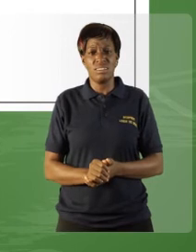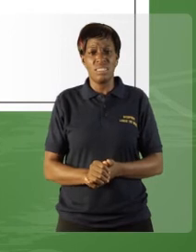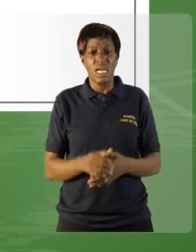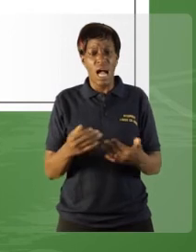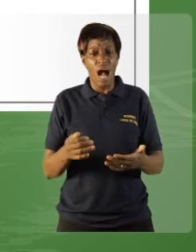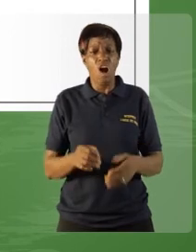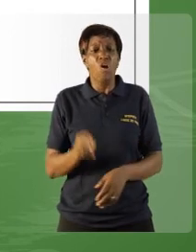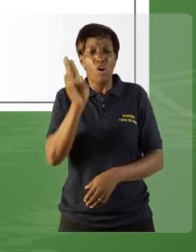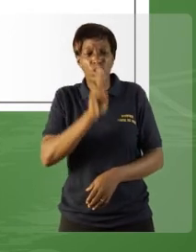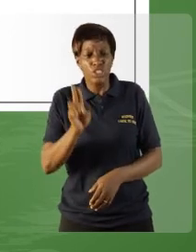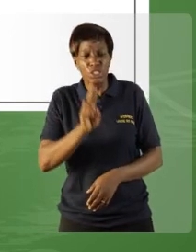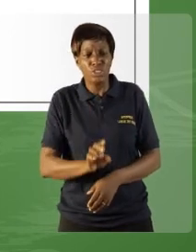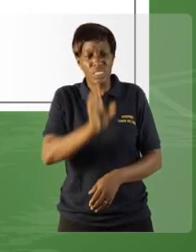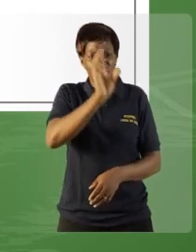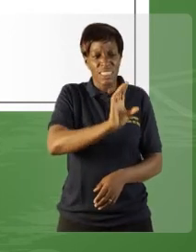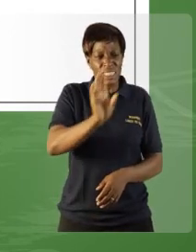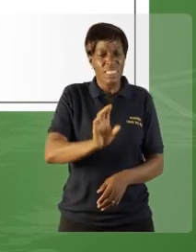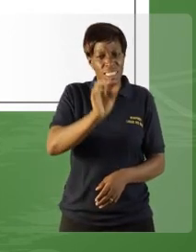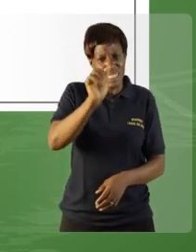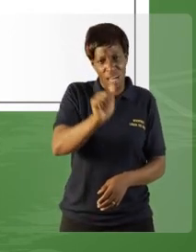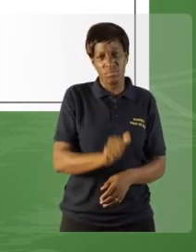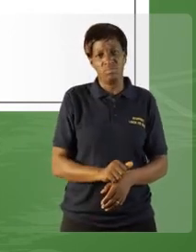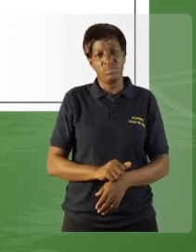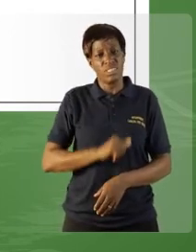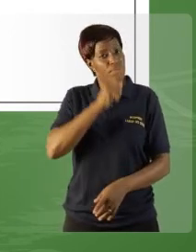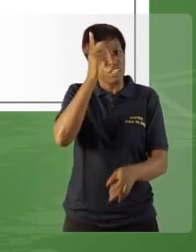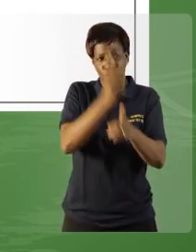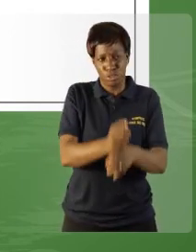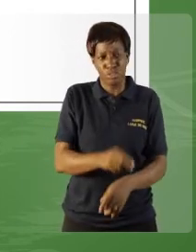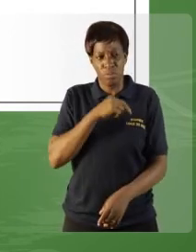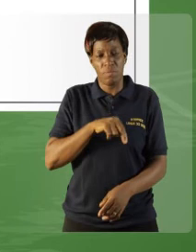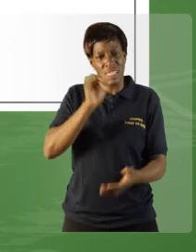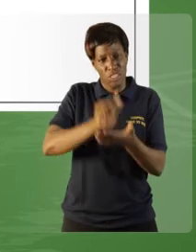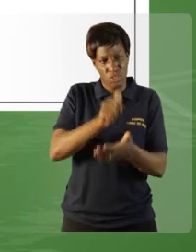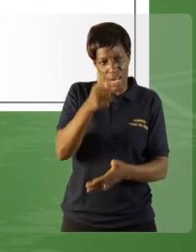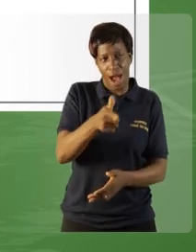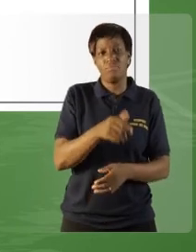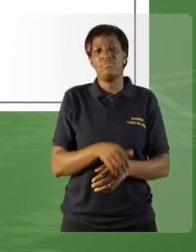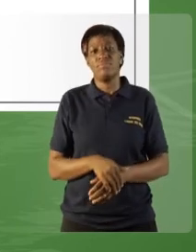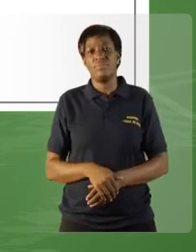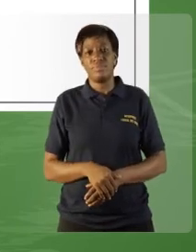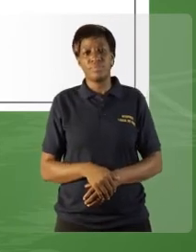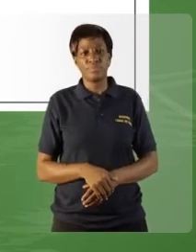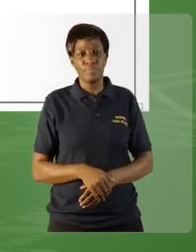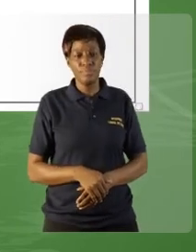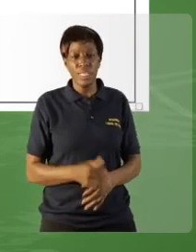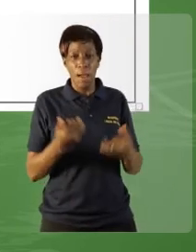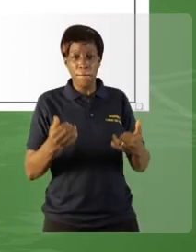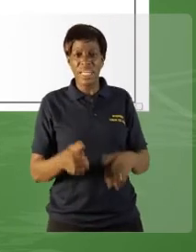ça » au lieu de « cela ». Nous passons à la colonne du registre